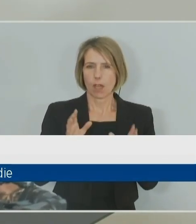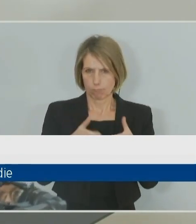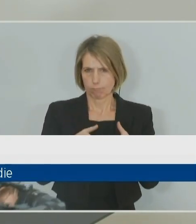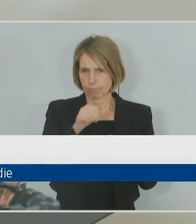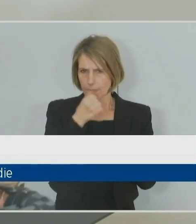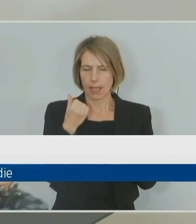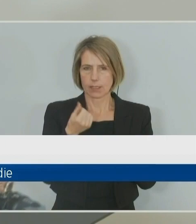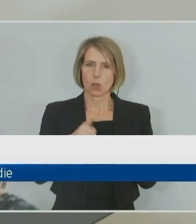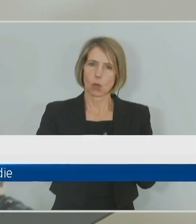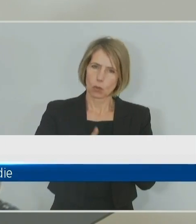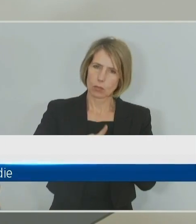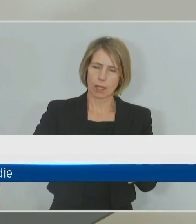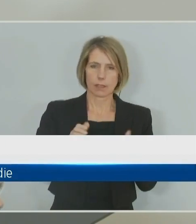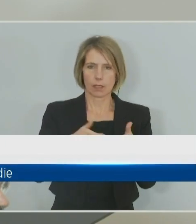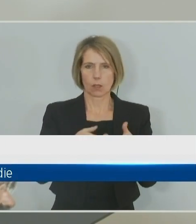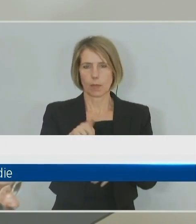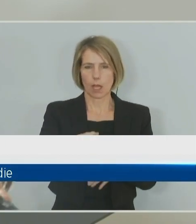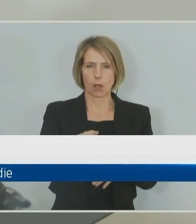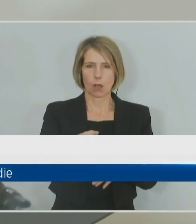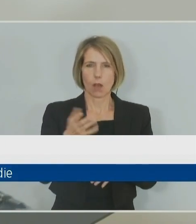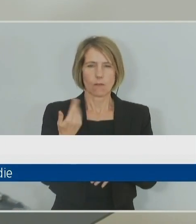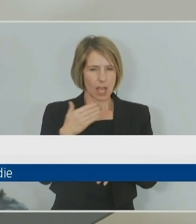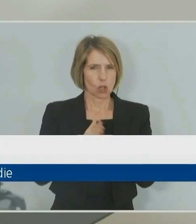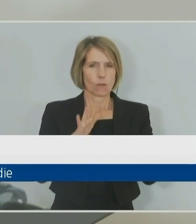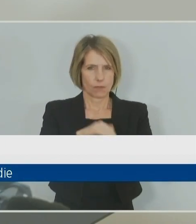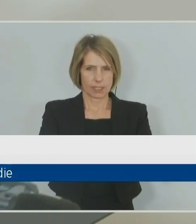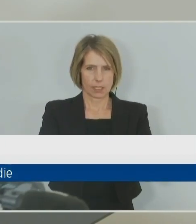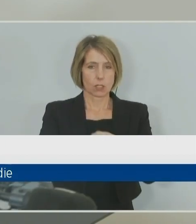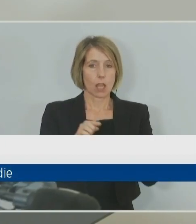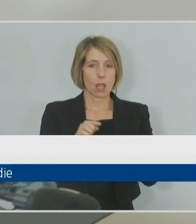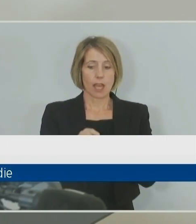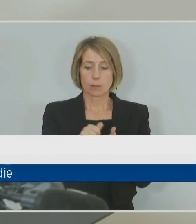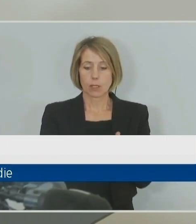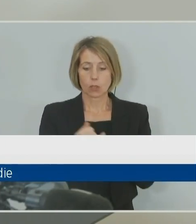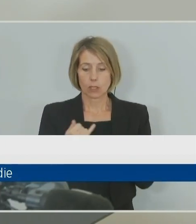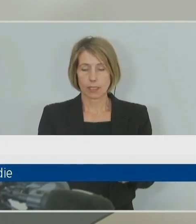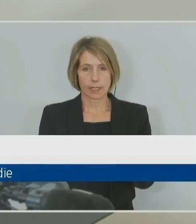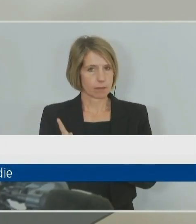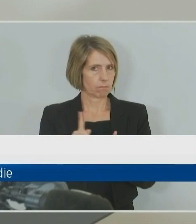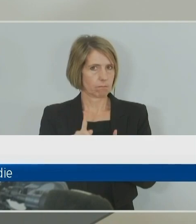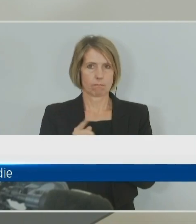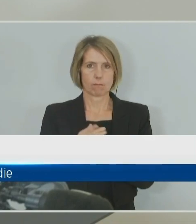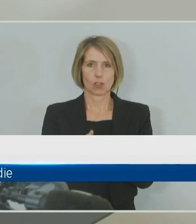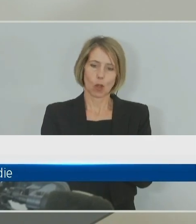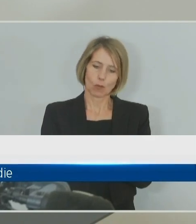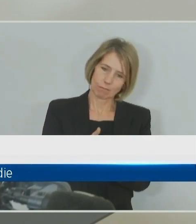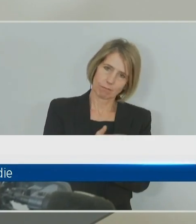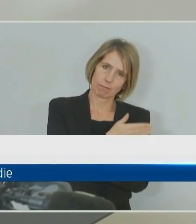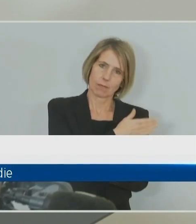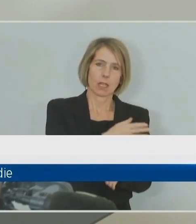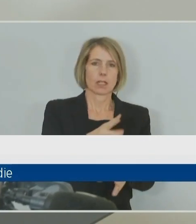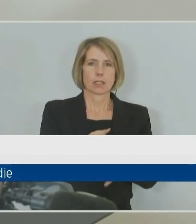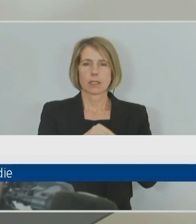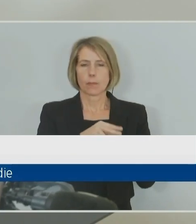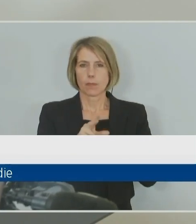në ajër, dhe për shkak të brengës ne kemi shprehur interesimin tonë për rritje të pranisë